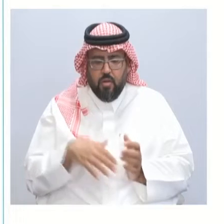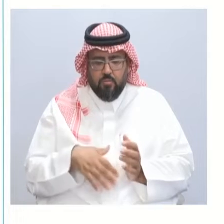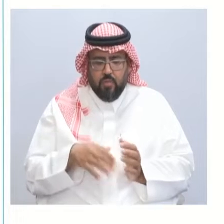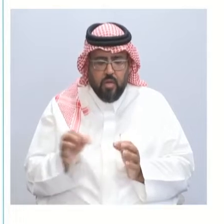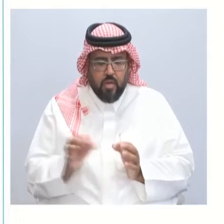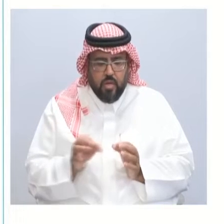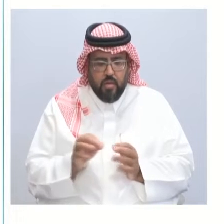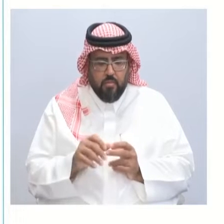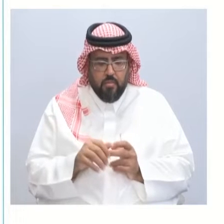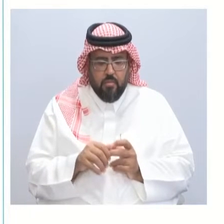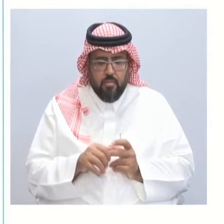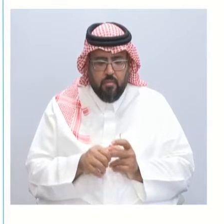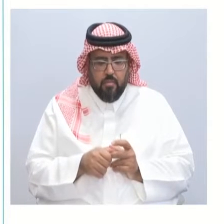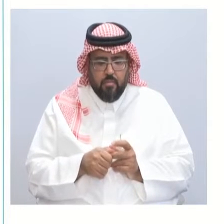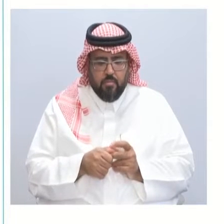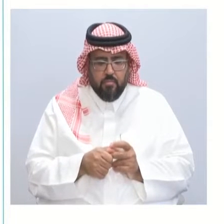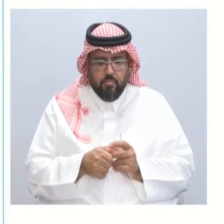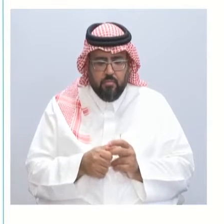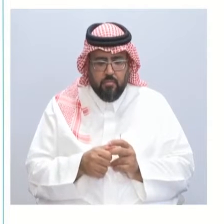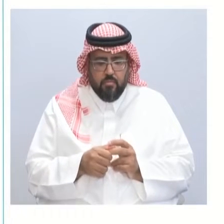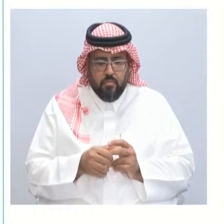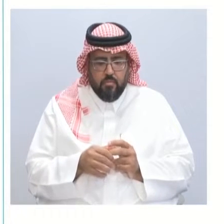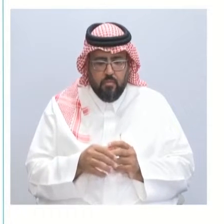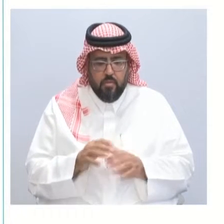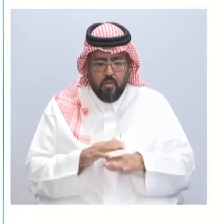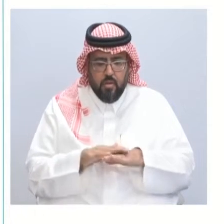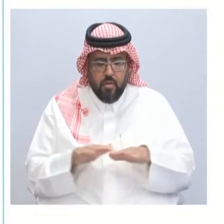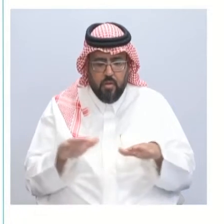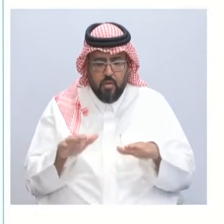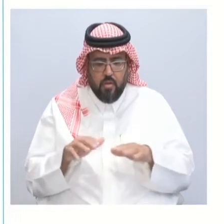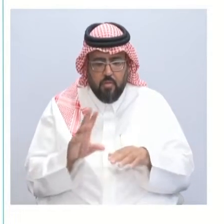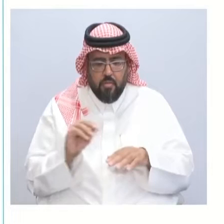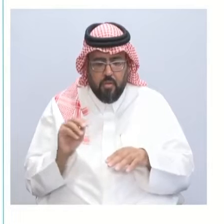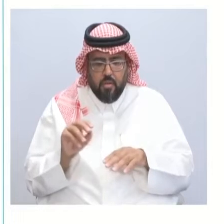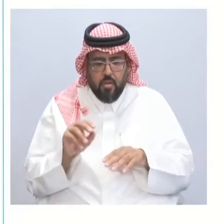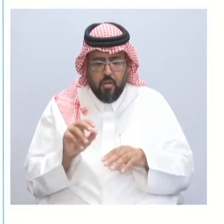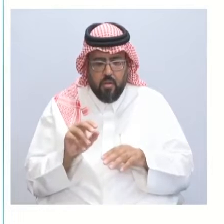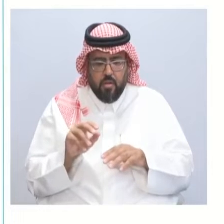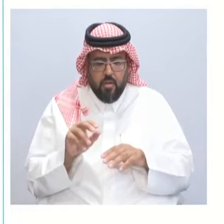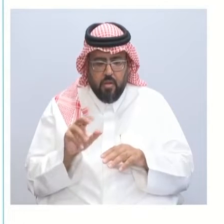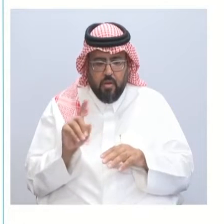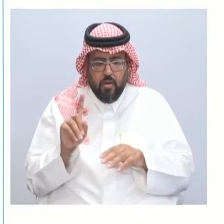قريبه من سطح الارض ومن امثله هذه الصخور الثولي